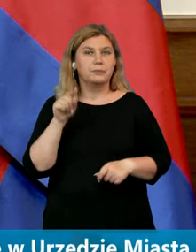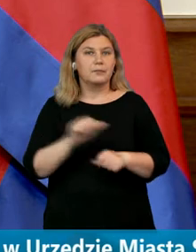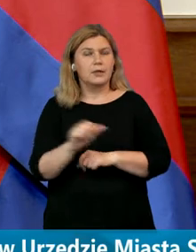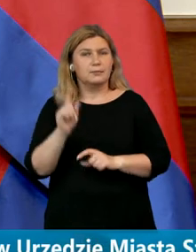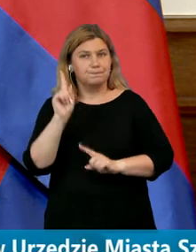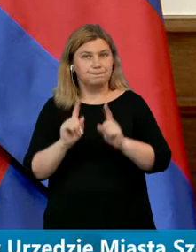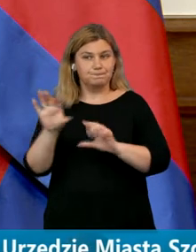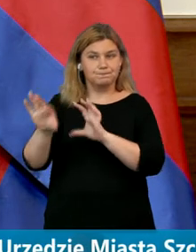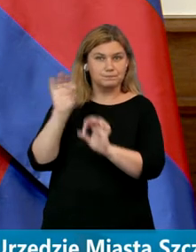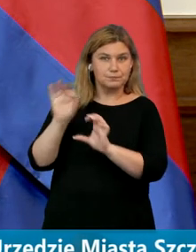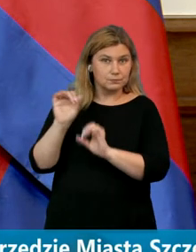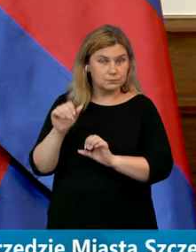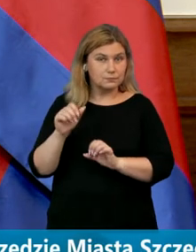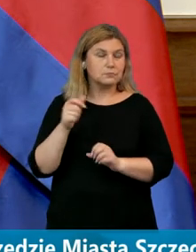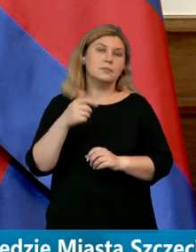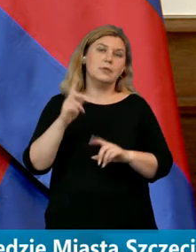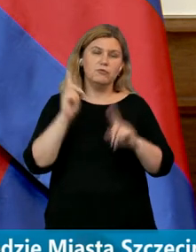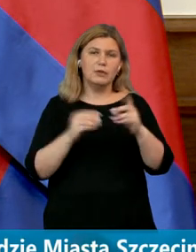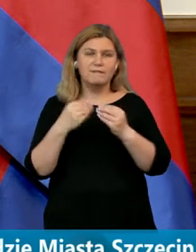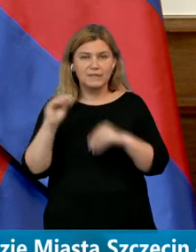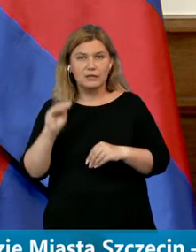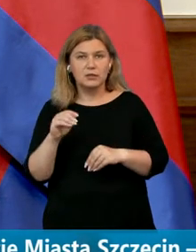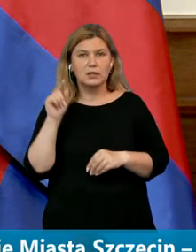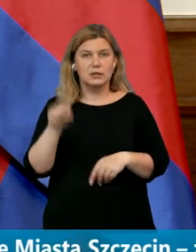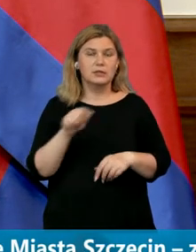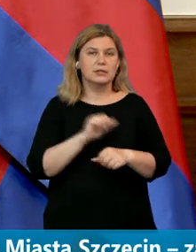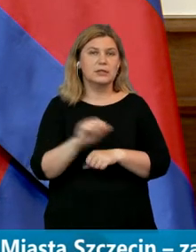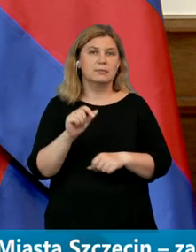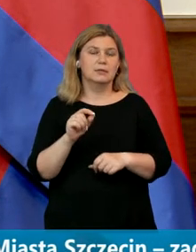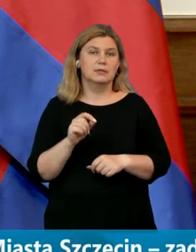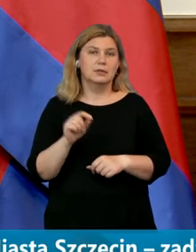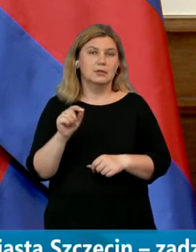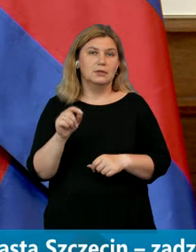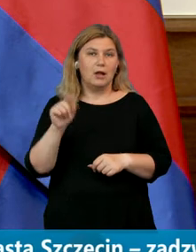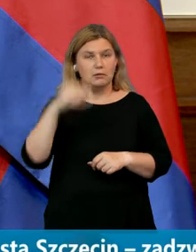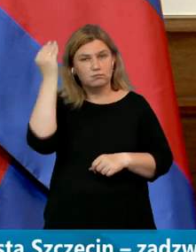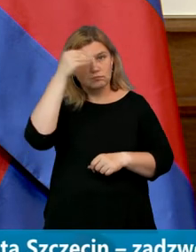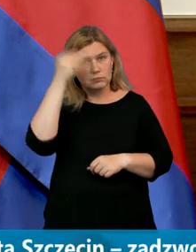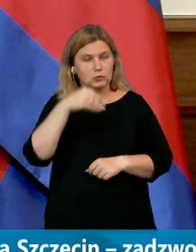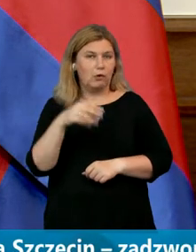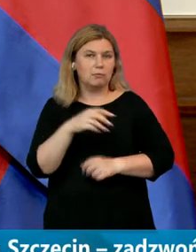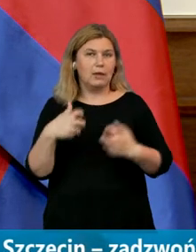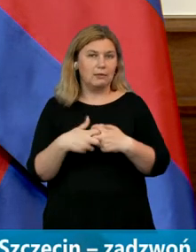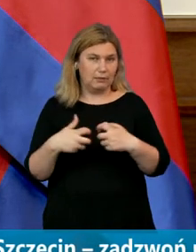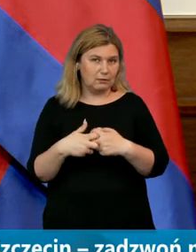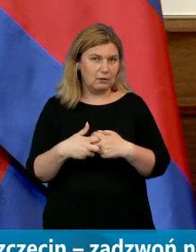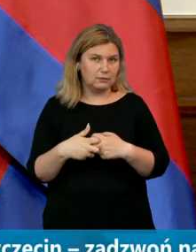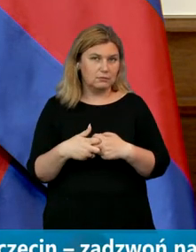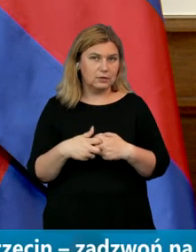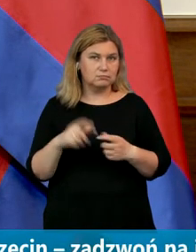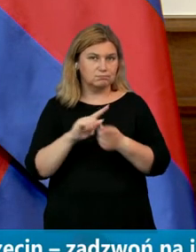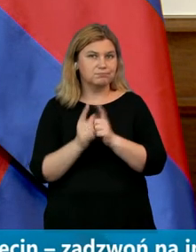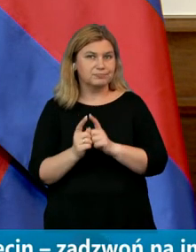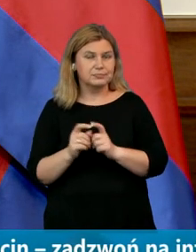klasy, czasem nieco więcej i tam przechodzimy w tryb szkoły zdalnej niestety, więc takie